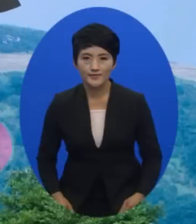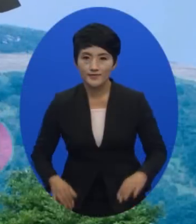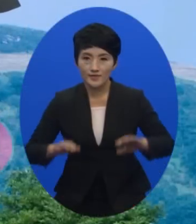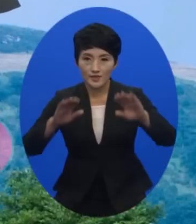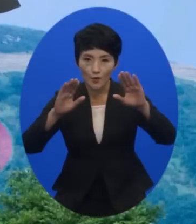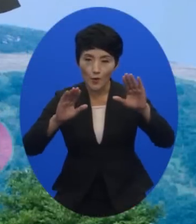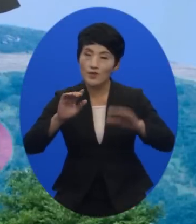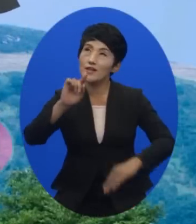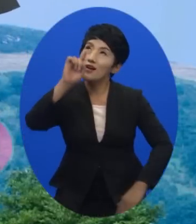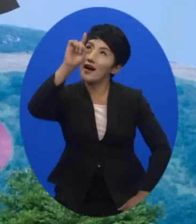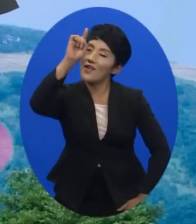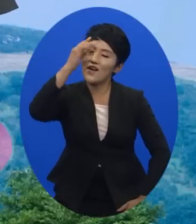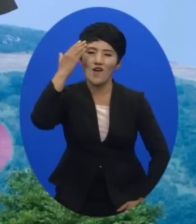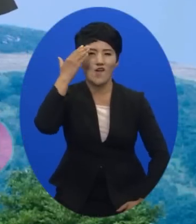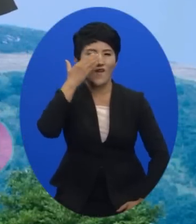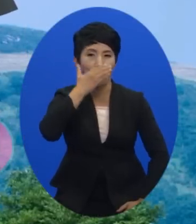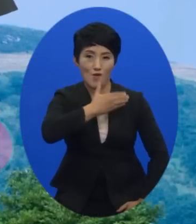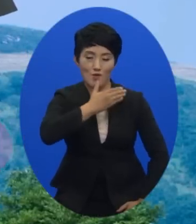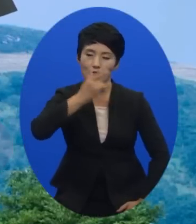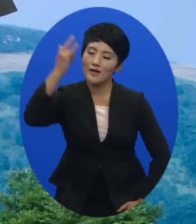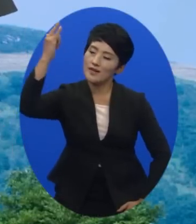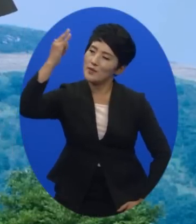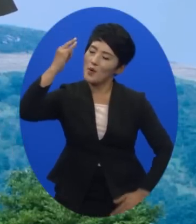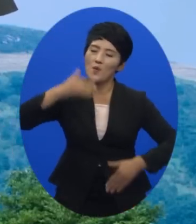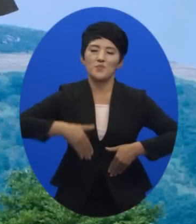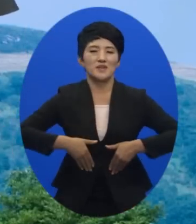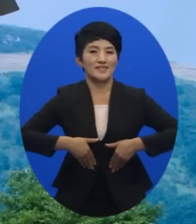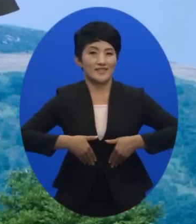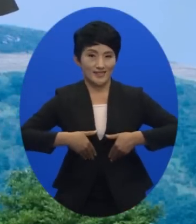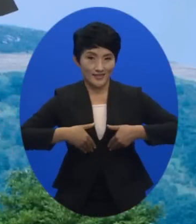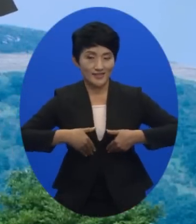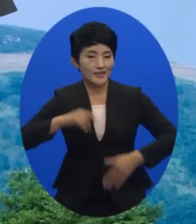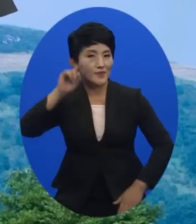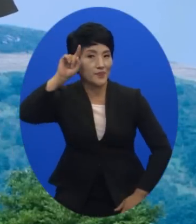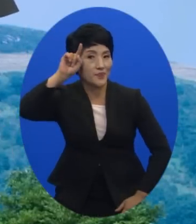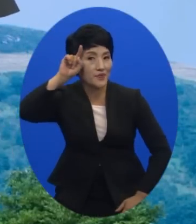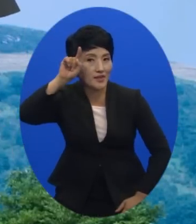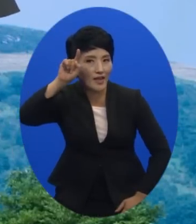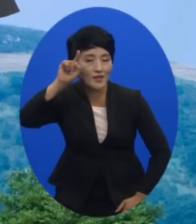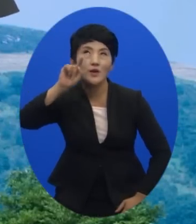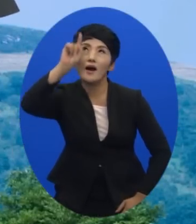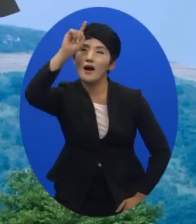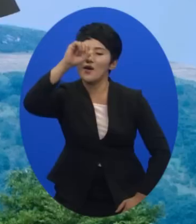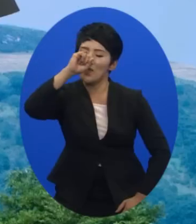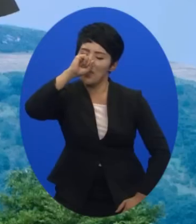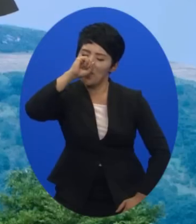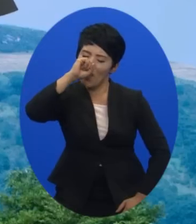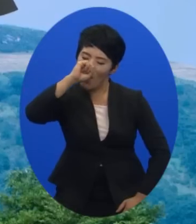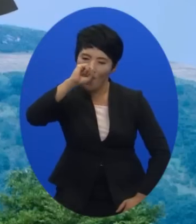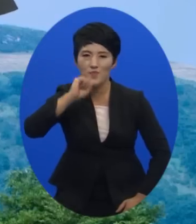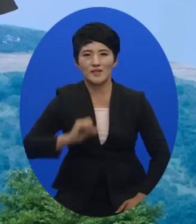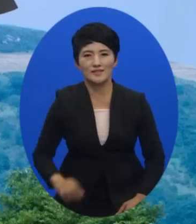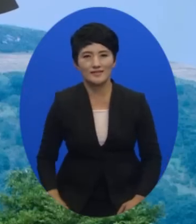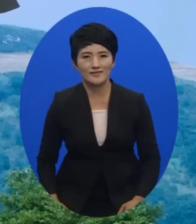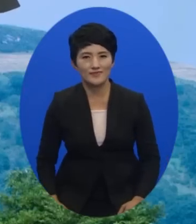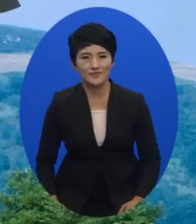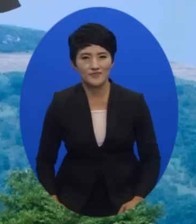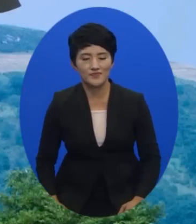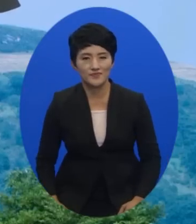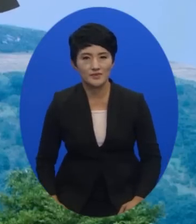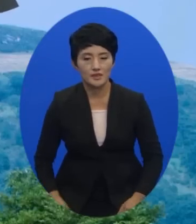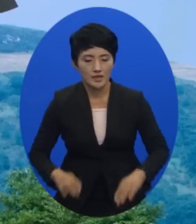오늘 청명한 가을 하늘에 따스한 볕이 내리쬐는 하루였죠. 내일도 계속해서 전국이 맑은 날씨 보이겠는데요.